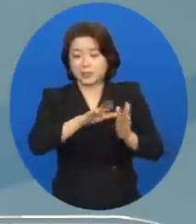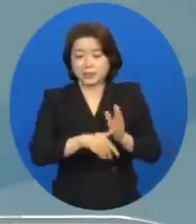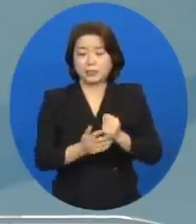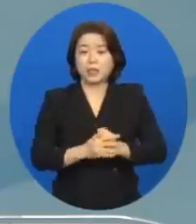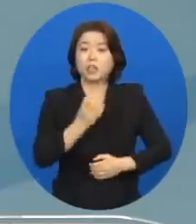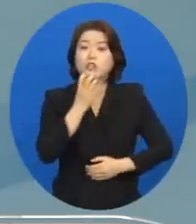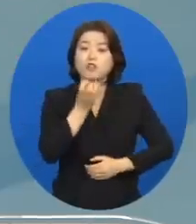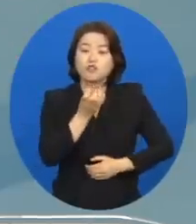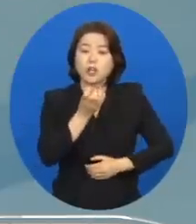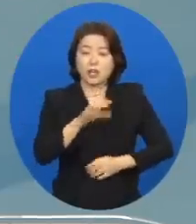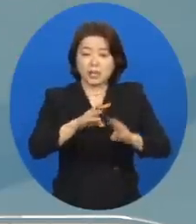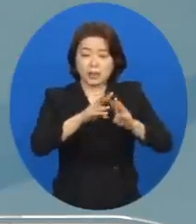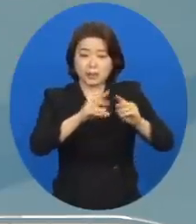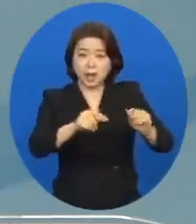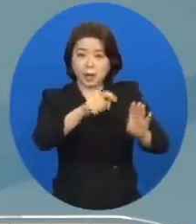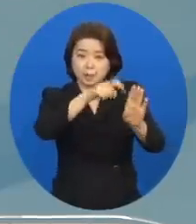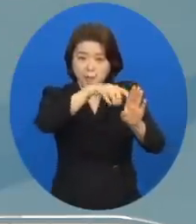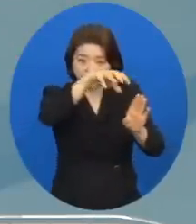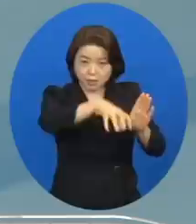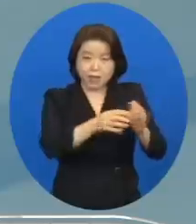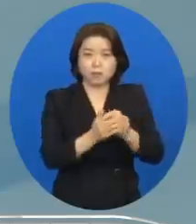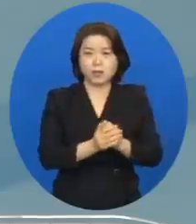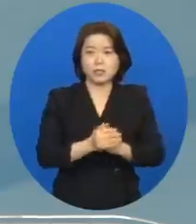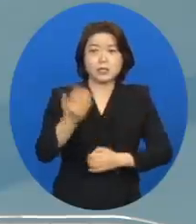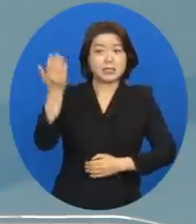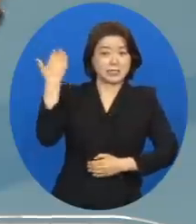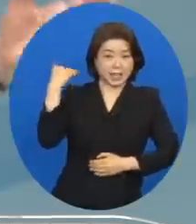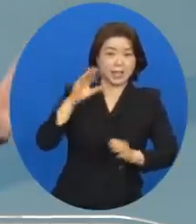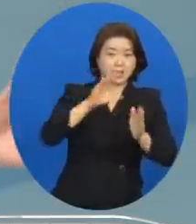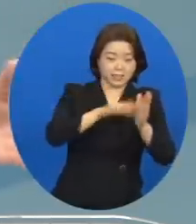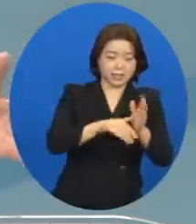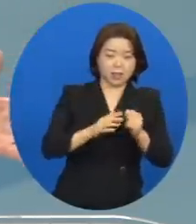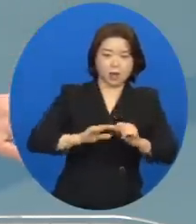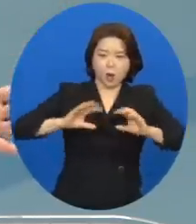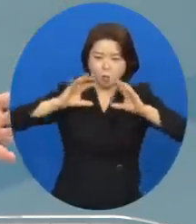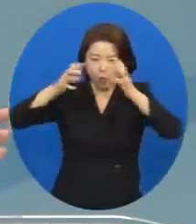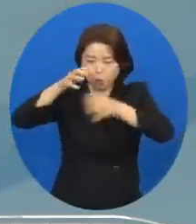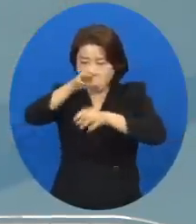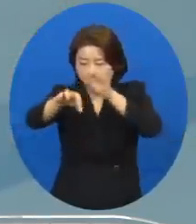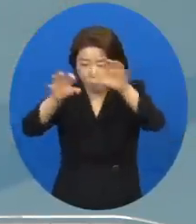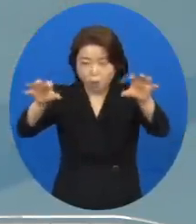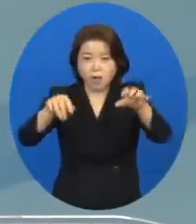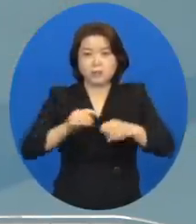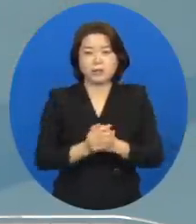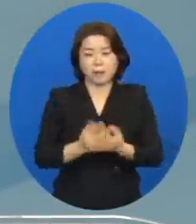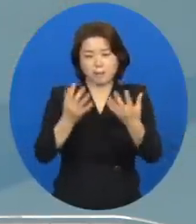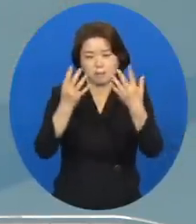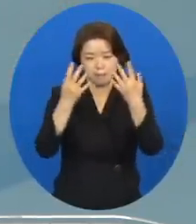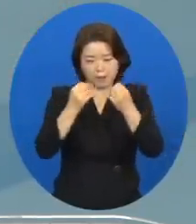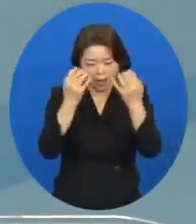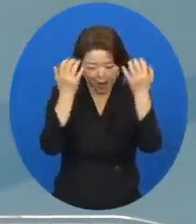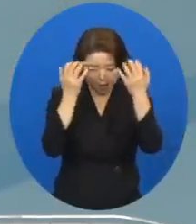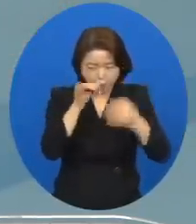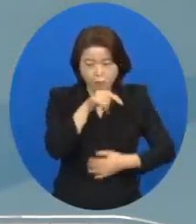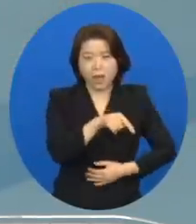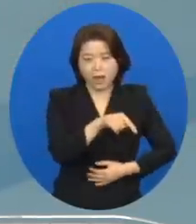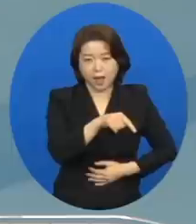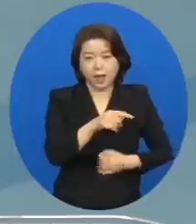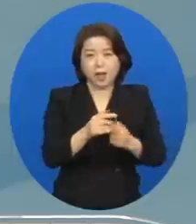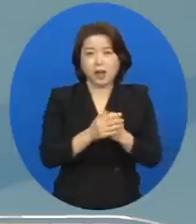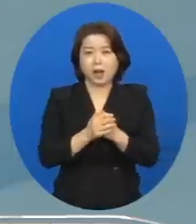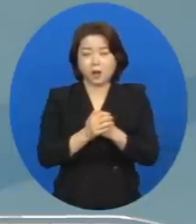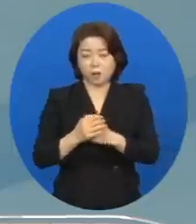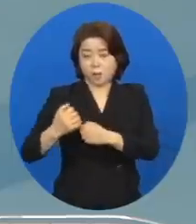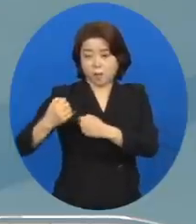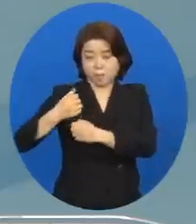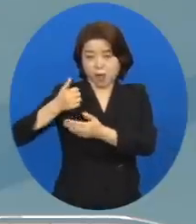땅 베들레헴은 그 당대의 전 세계에 많은 군왕도 있고 그리고